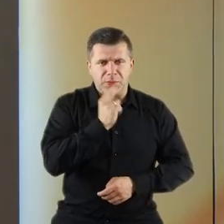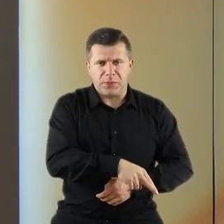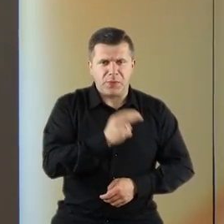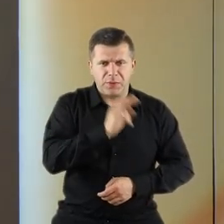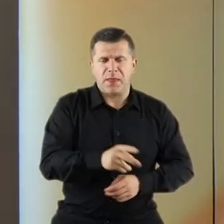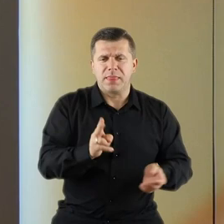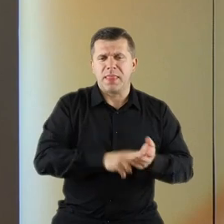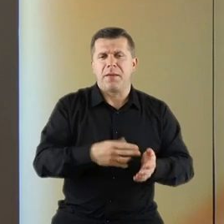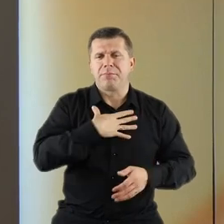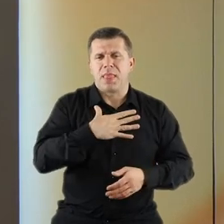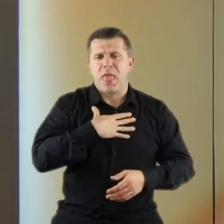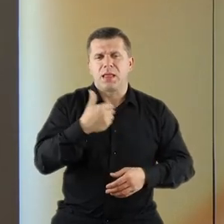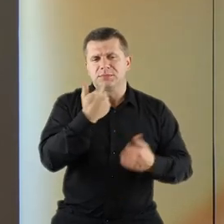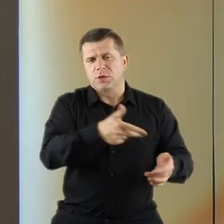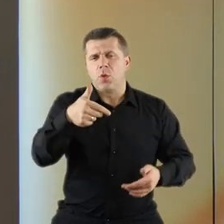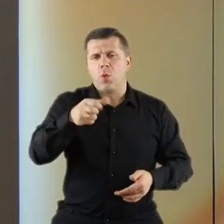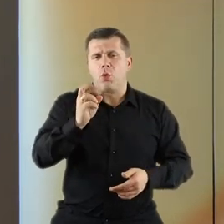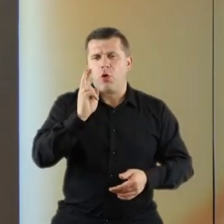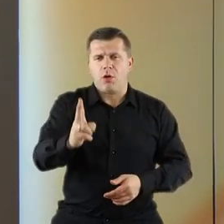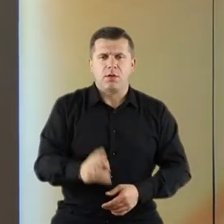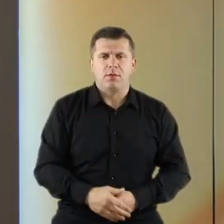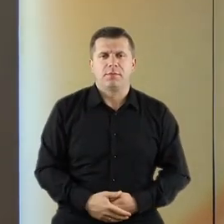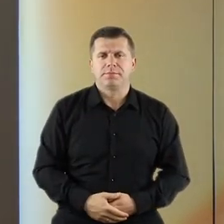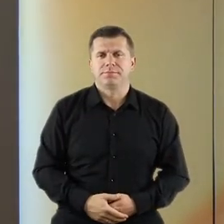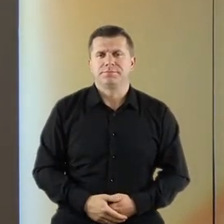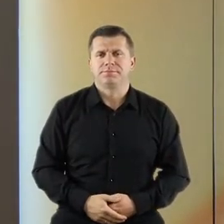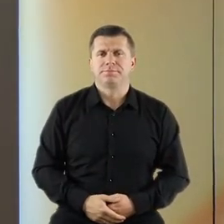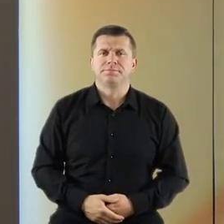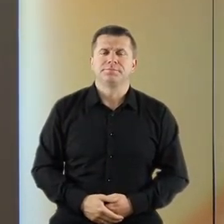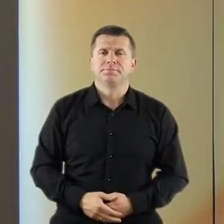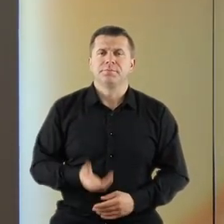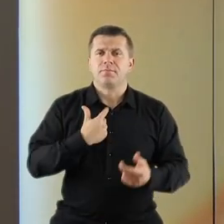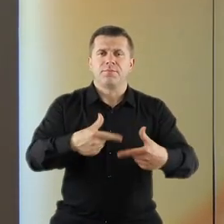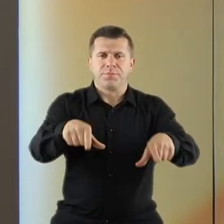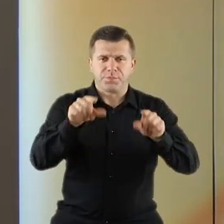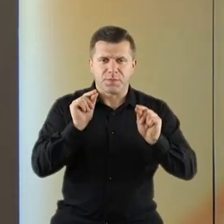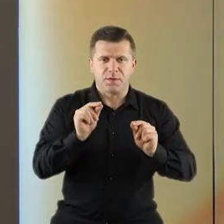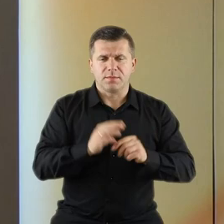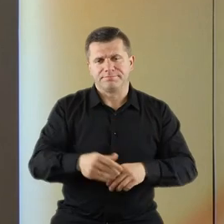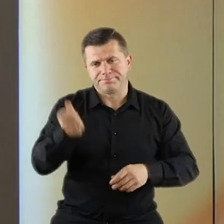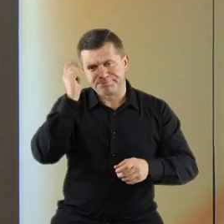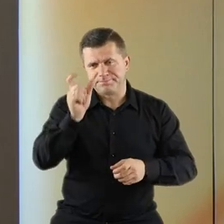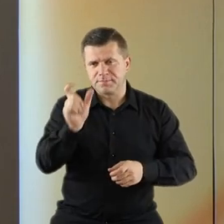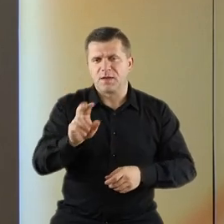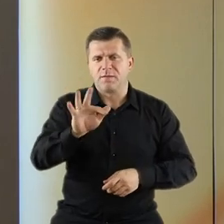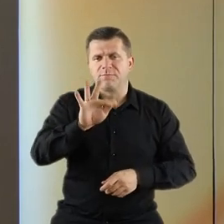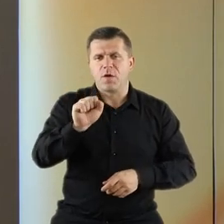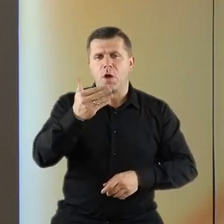psa urok i wybrałam tutaj te formuły które